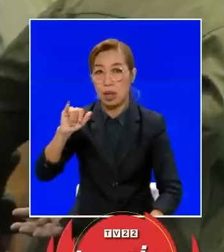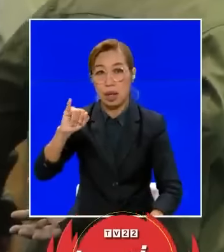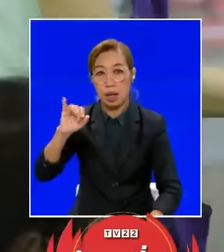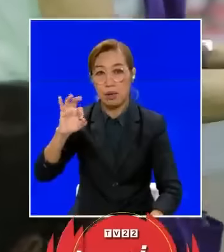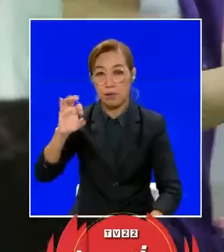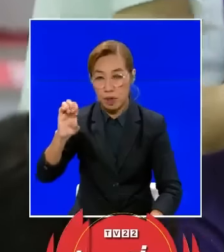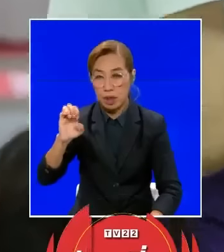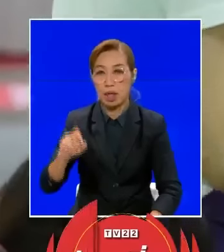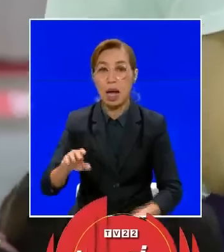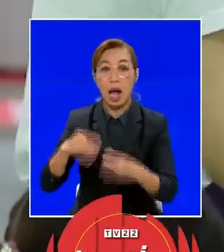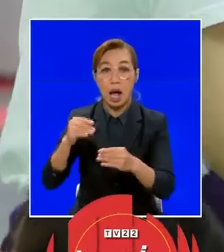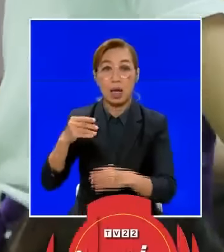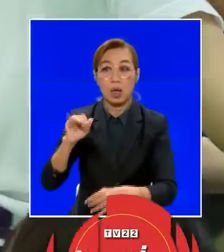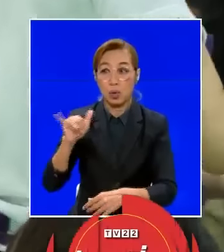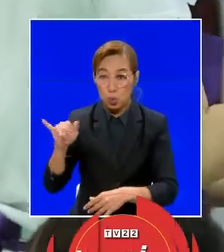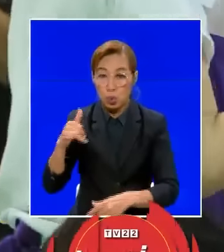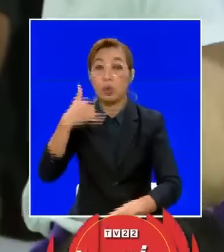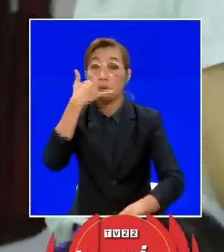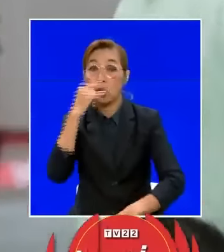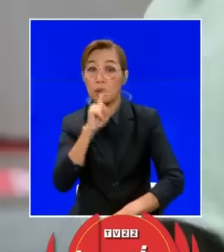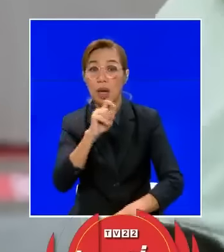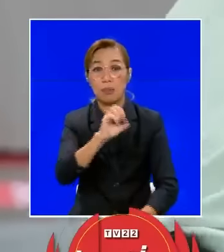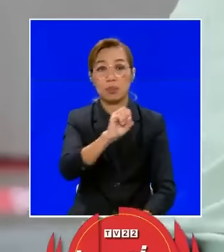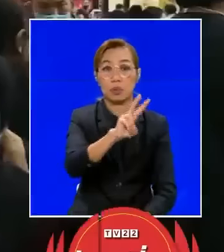อบถามข้อมูลเพิ่มเติมโทรไปได้ที่หมายเลข